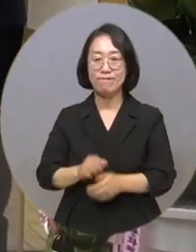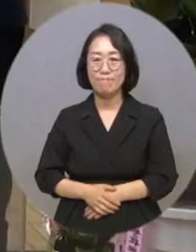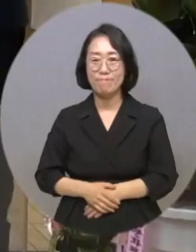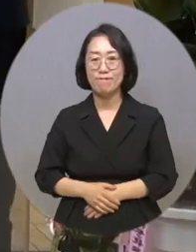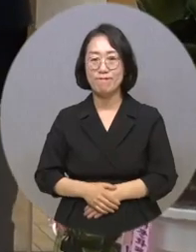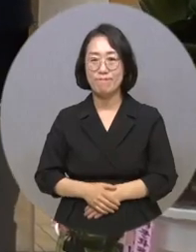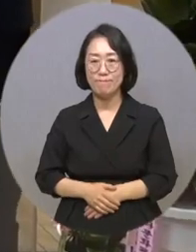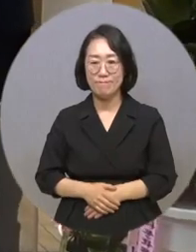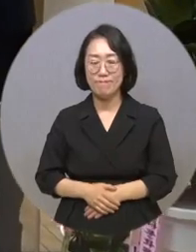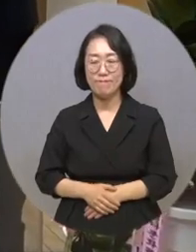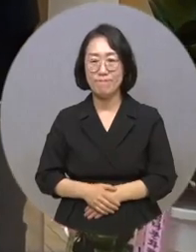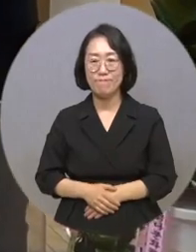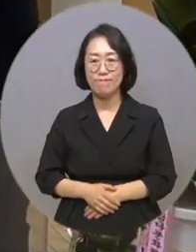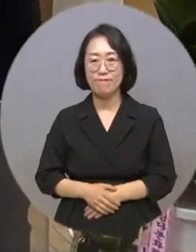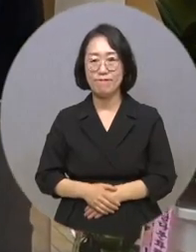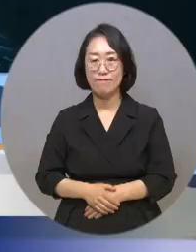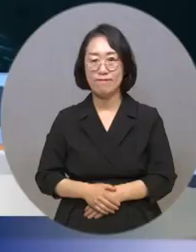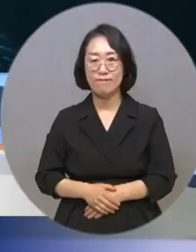복지TV 뉴스 노혜림입니다.